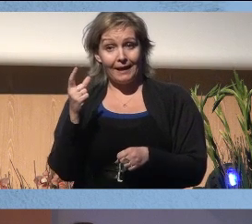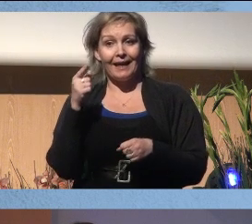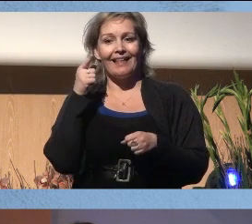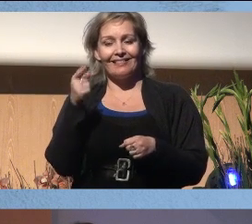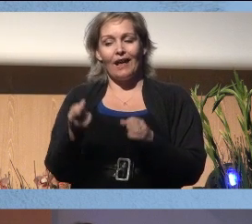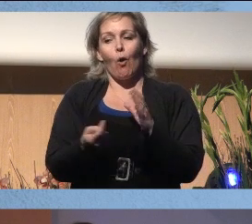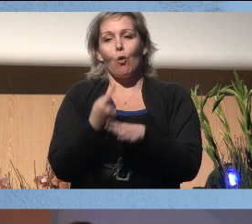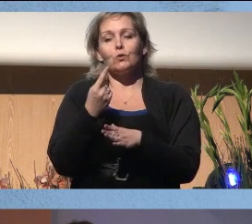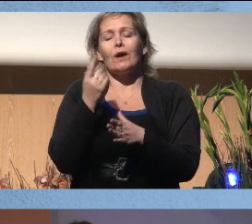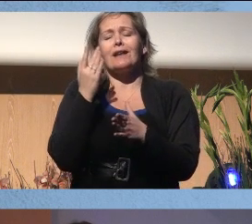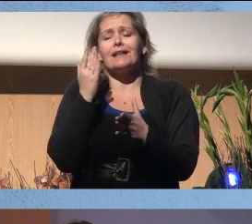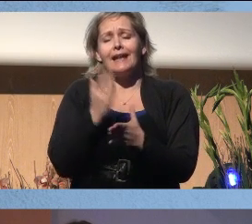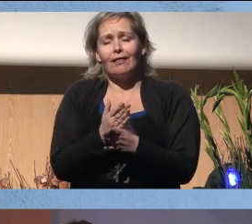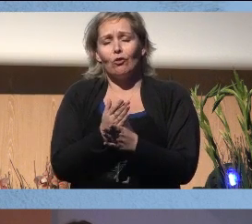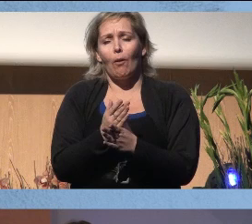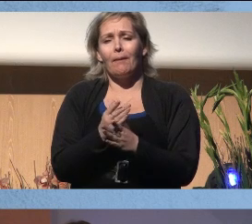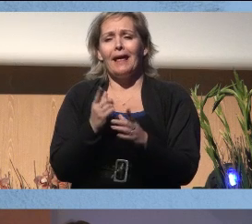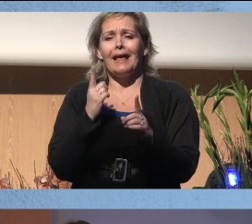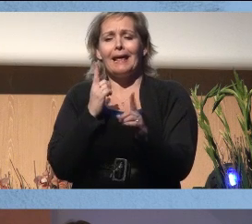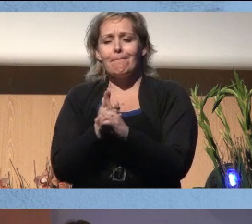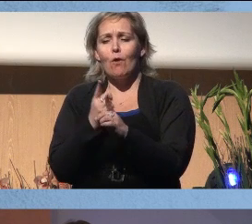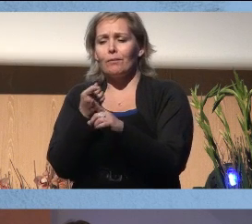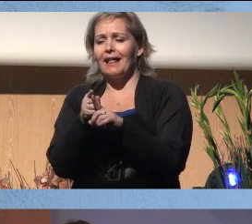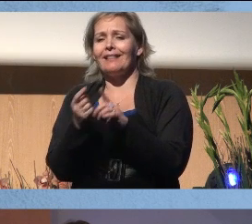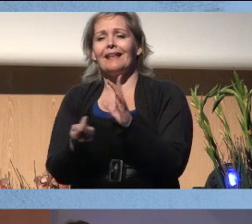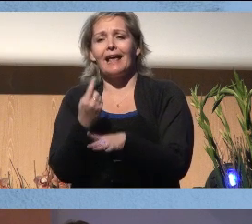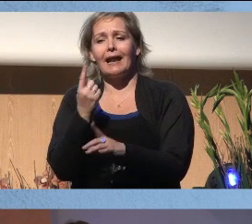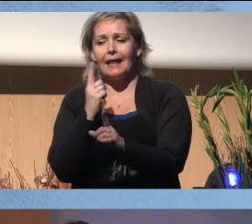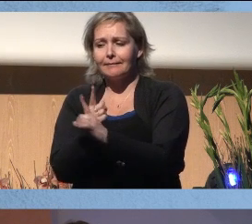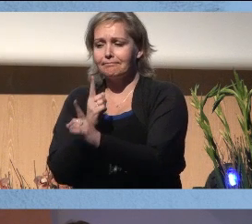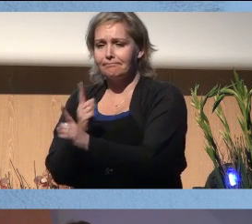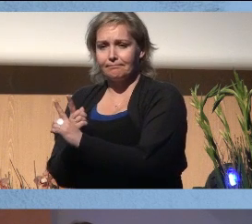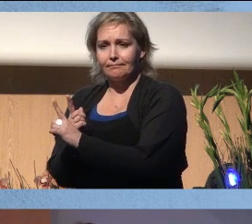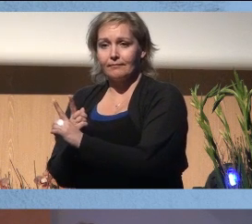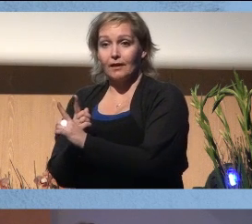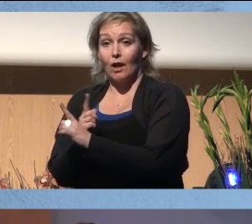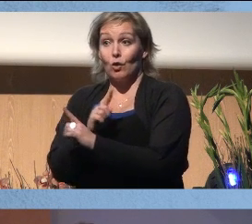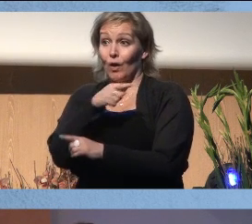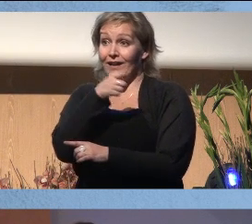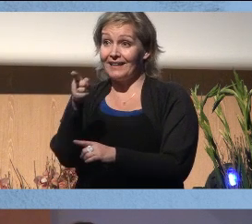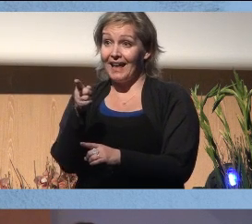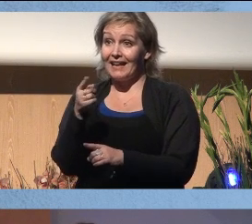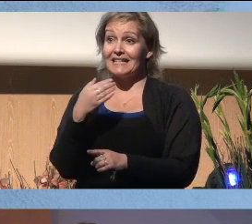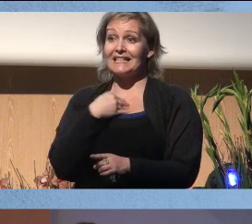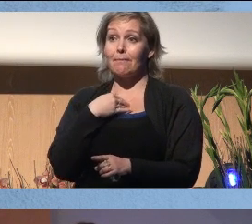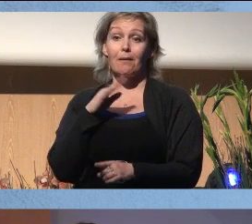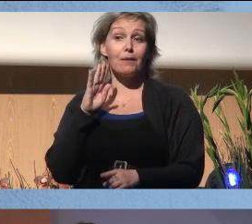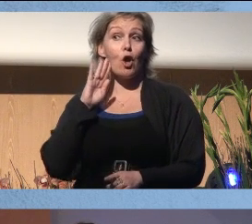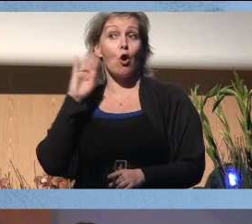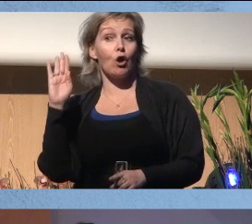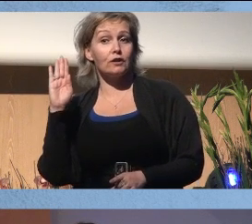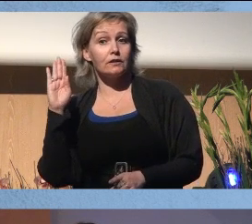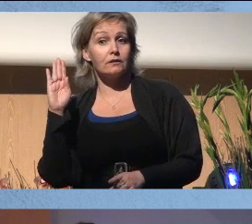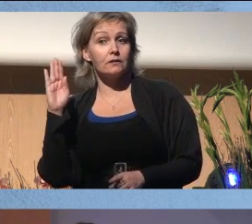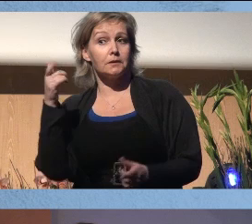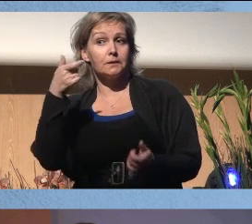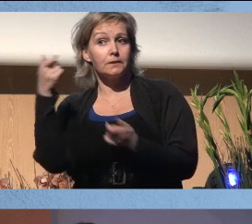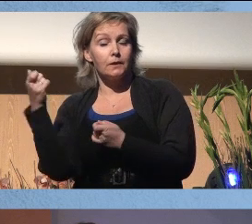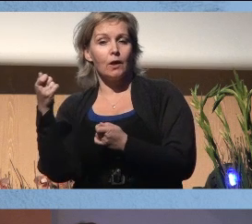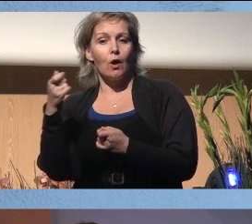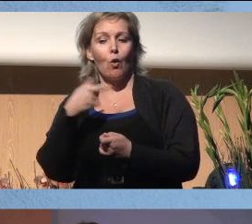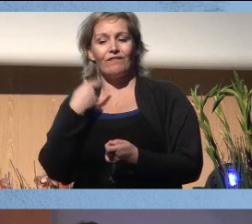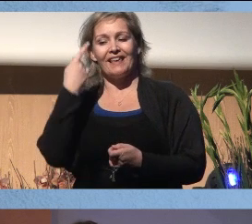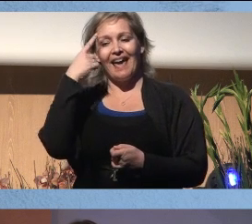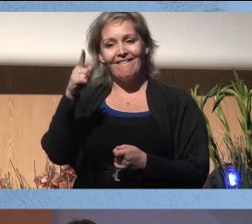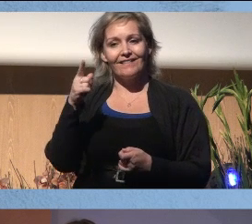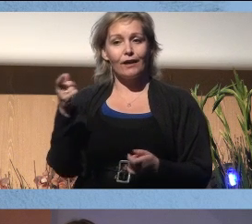det oppstår nettopp i møte med dem det gjelder. Når deres stemme blir hørt, og når vi